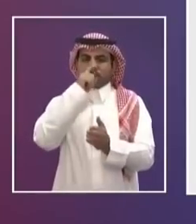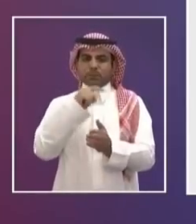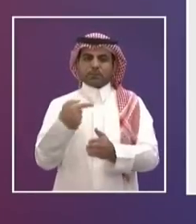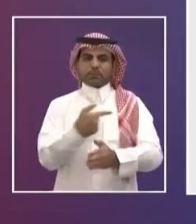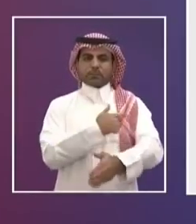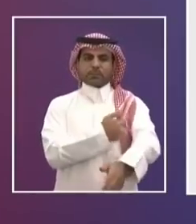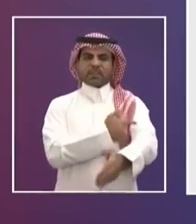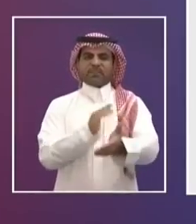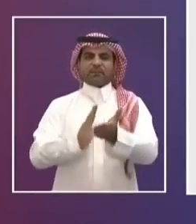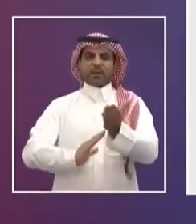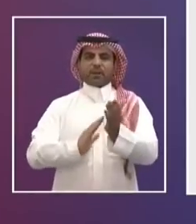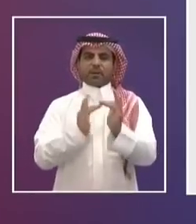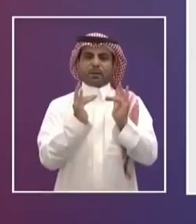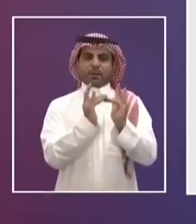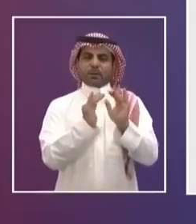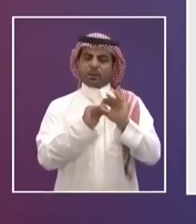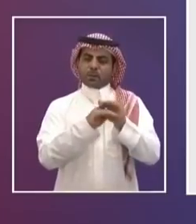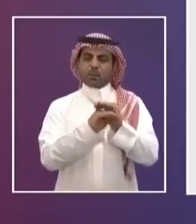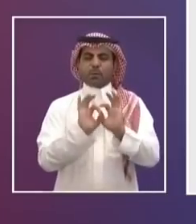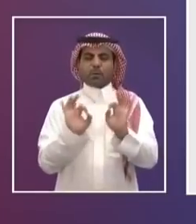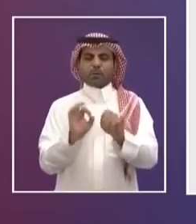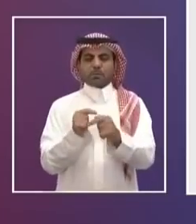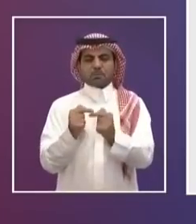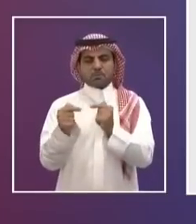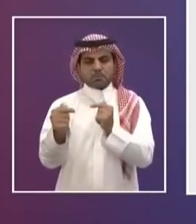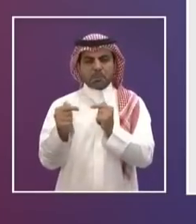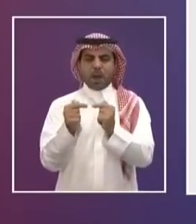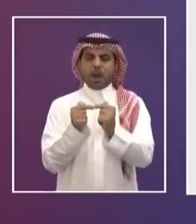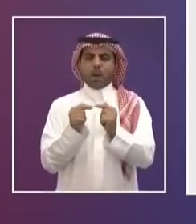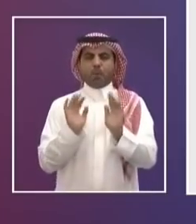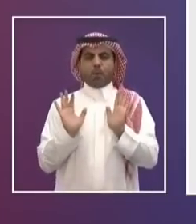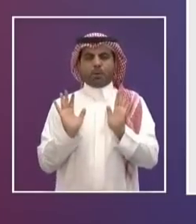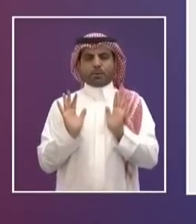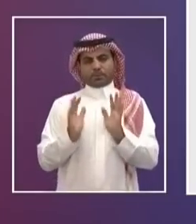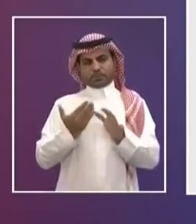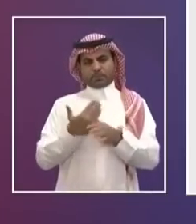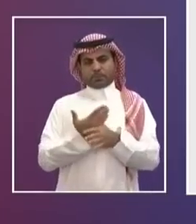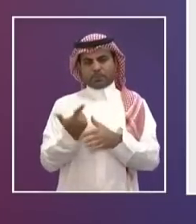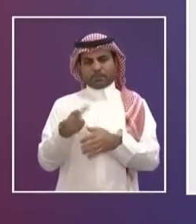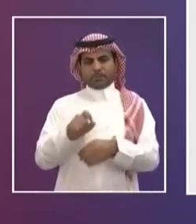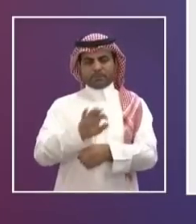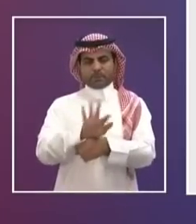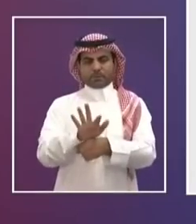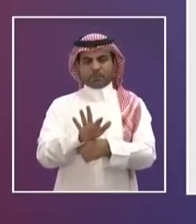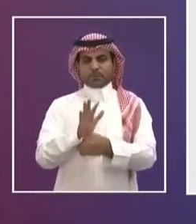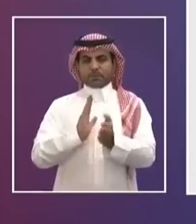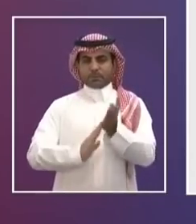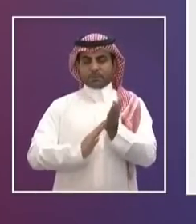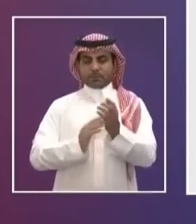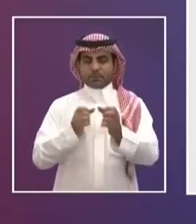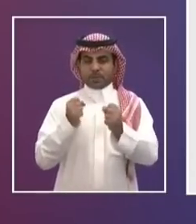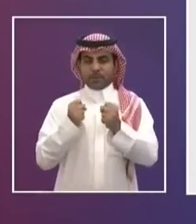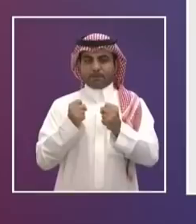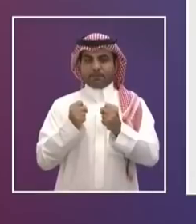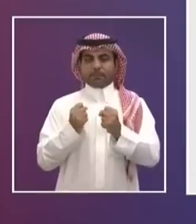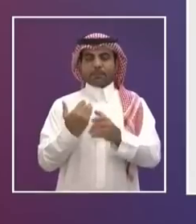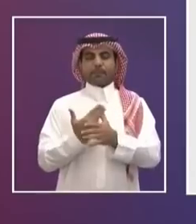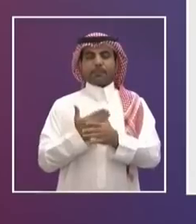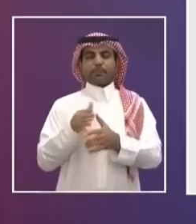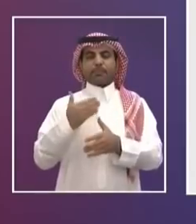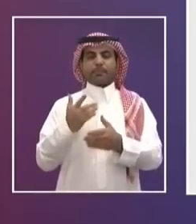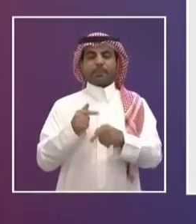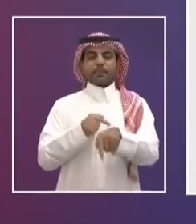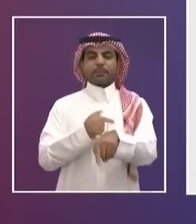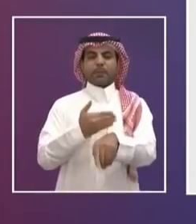عناية مركزة قد تطول المدة، لأنه بالتالي يكون الفيروس نشط والمرض قوي وبالتالي تدوم